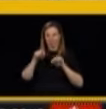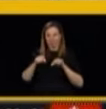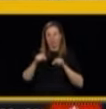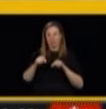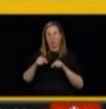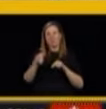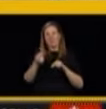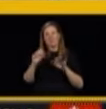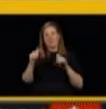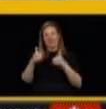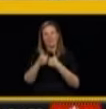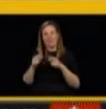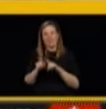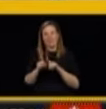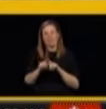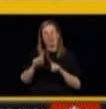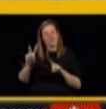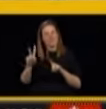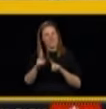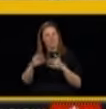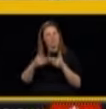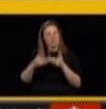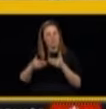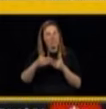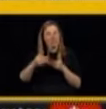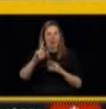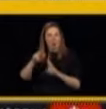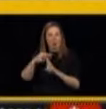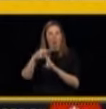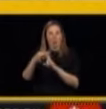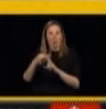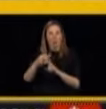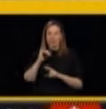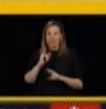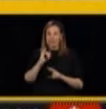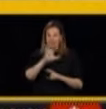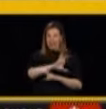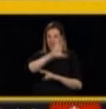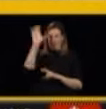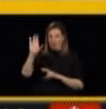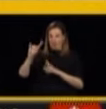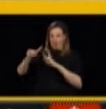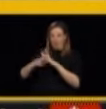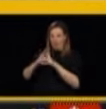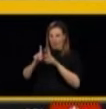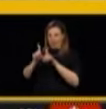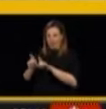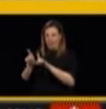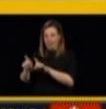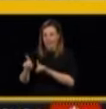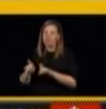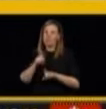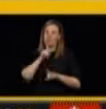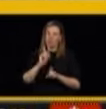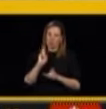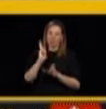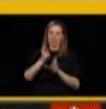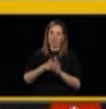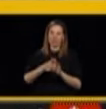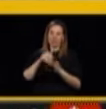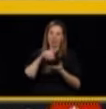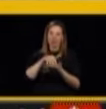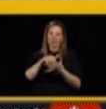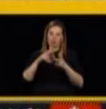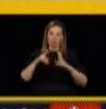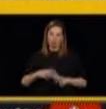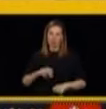s'en vient assez rapidement et le Québec va participer. Si ça commence au Canada, on va être aussi dans ces études-là. Merci. Avant